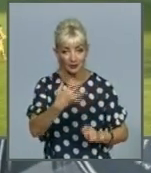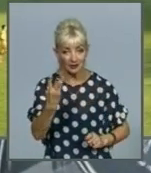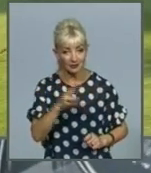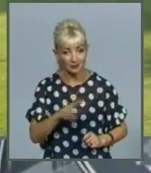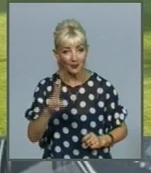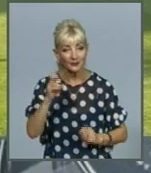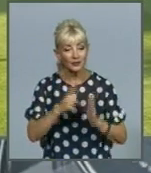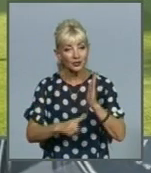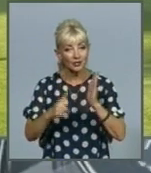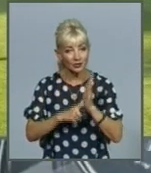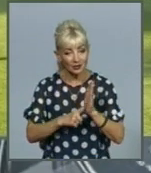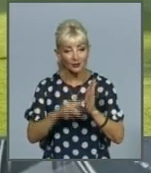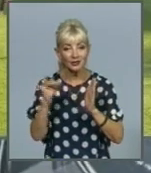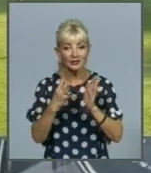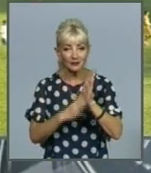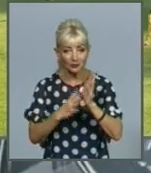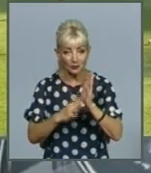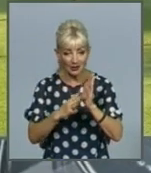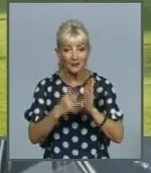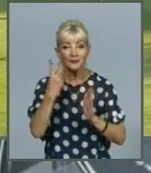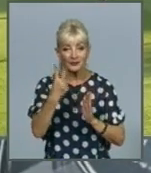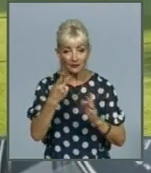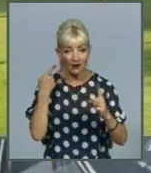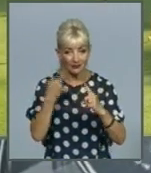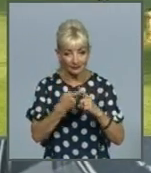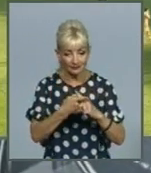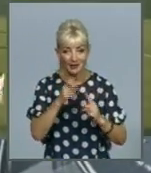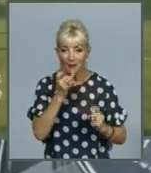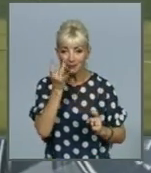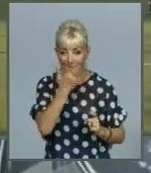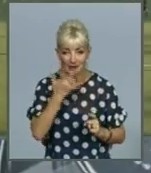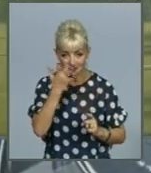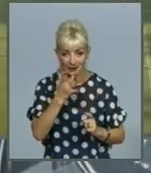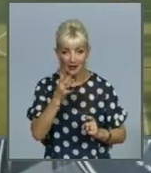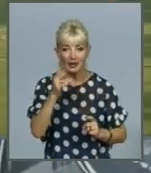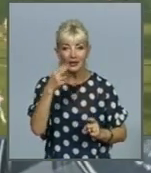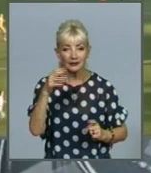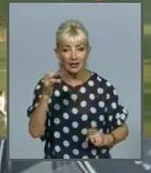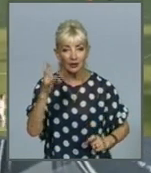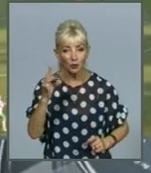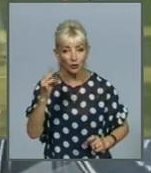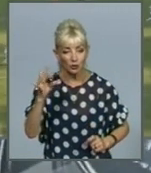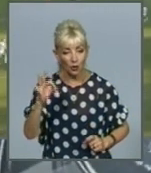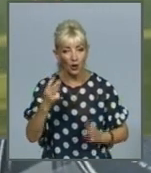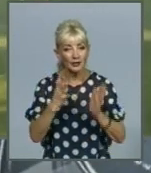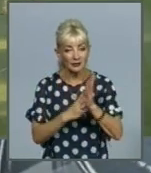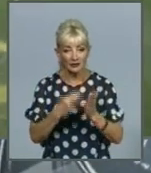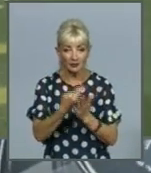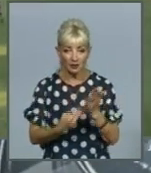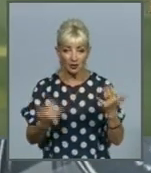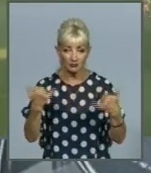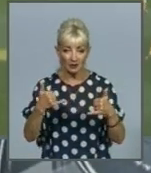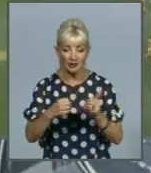На 66-й и 90-й дубль оформил бразильский хавбек пивоваров Коста Тенорио. Это 9-е поражение